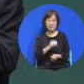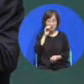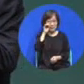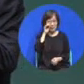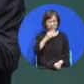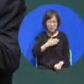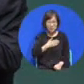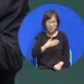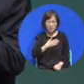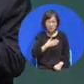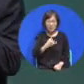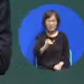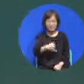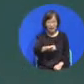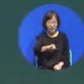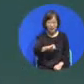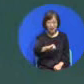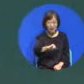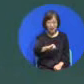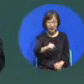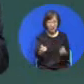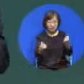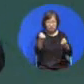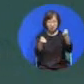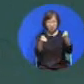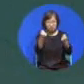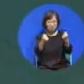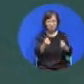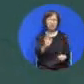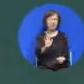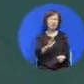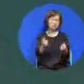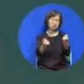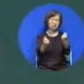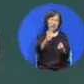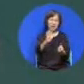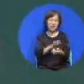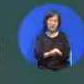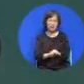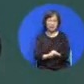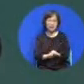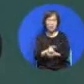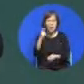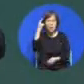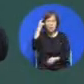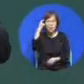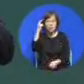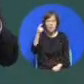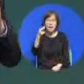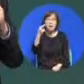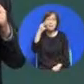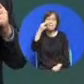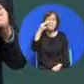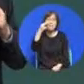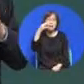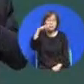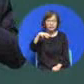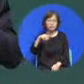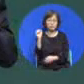타요. Even now, my daughter doesn't ride a car. She doesn't drive. 왜냐? 미국에서 운전하다 사고